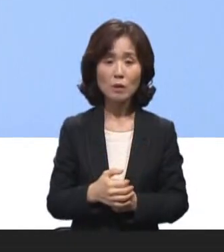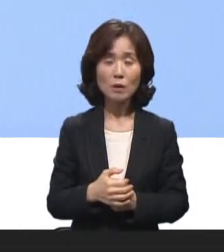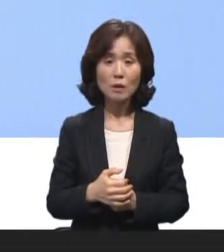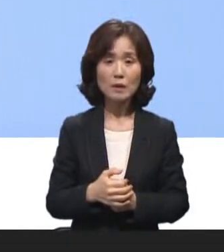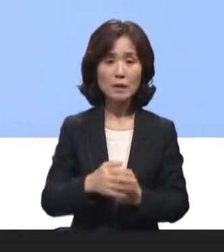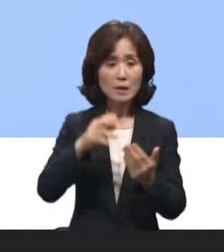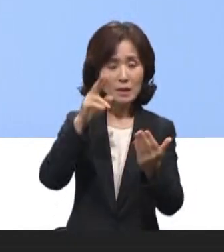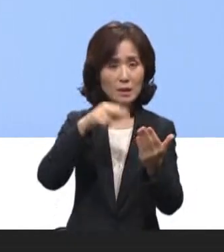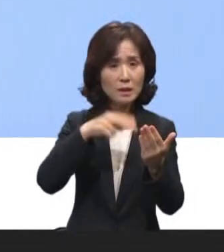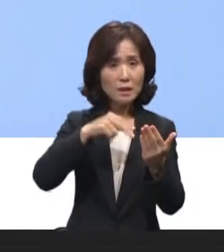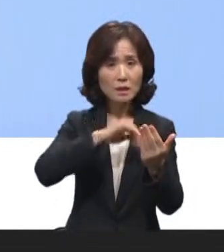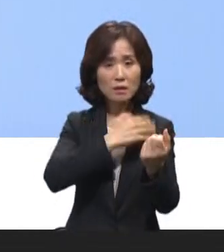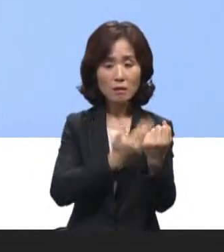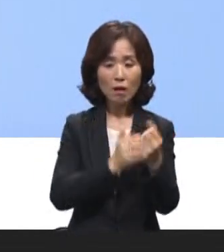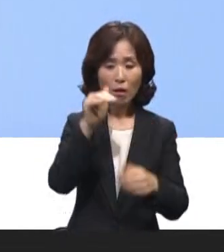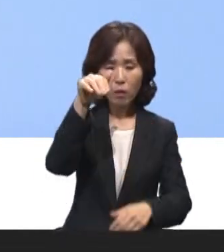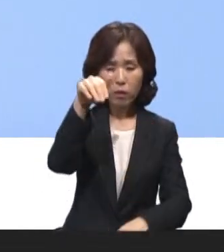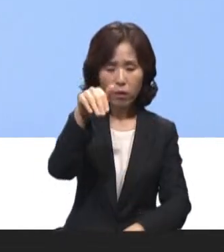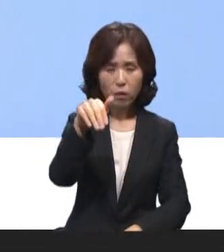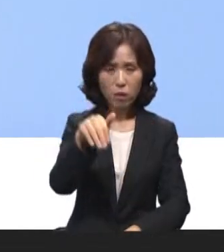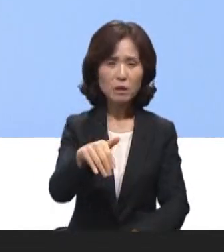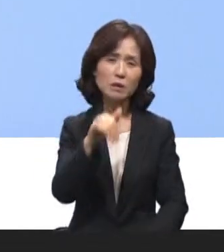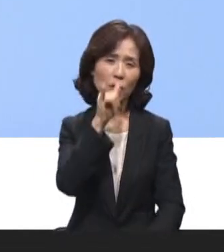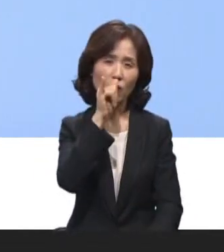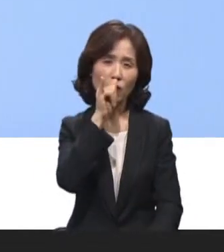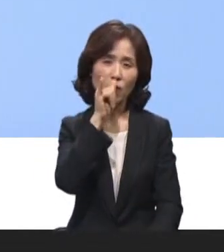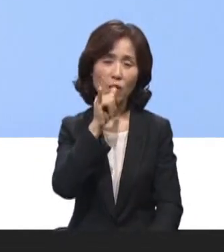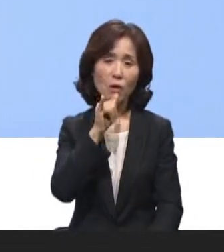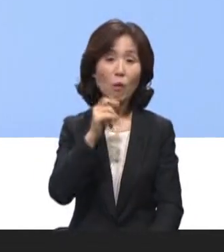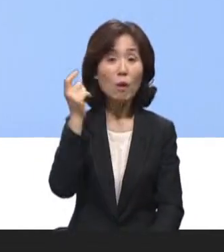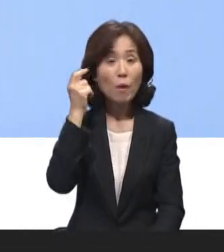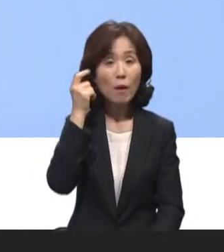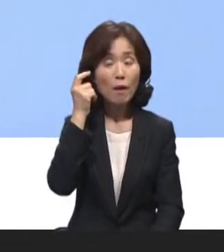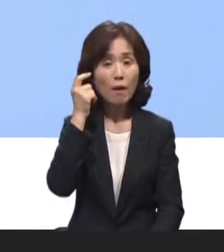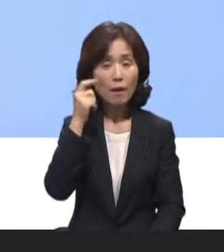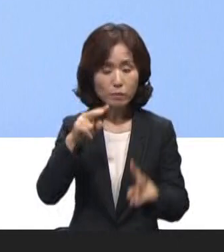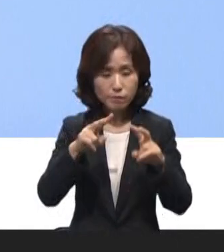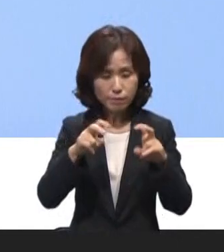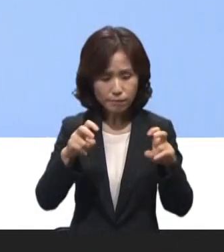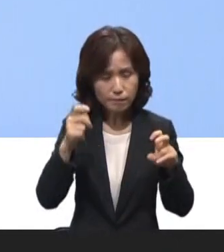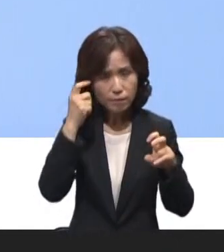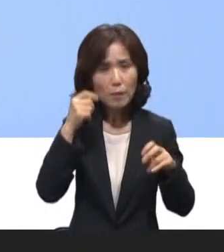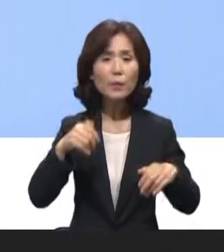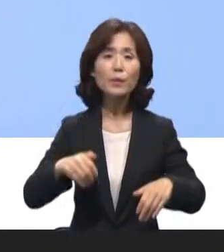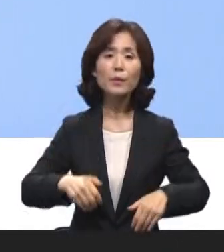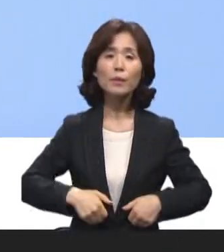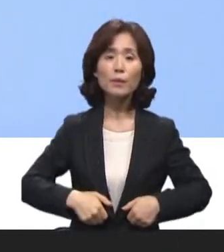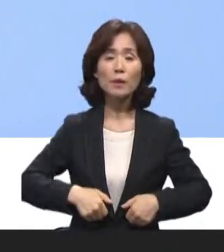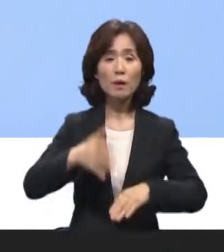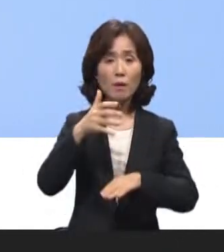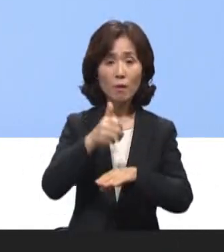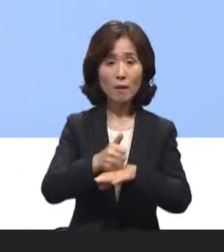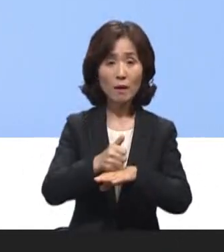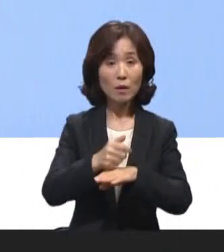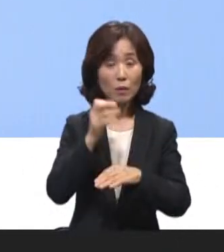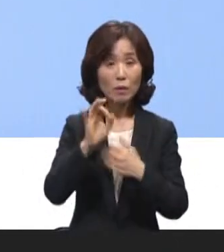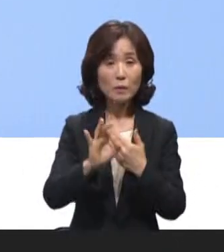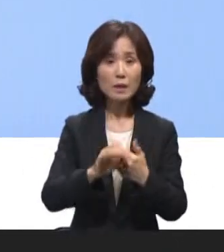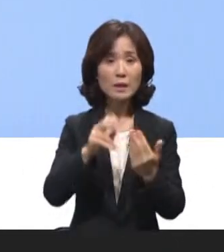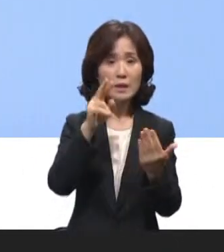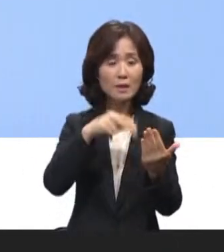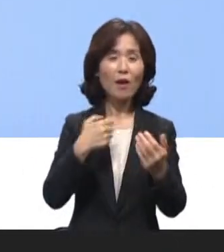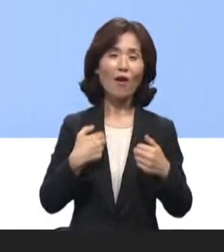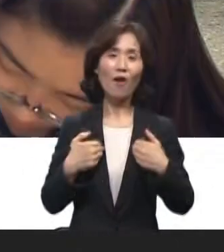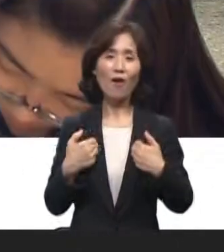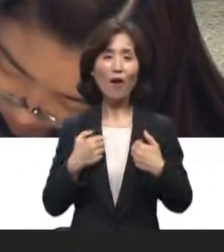읽기가 계속 좀 떨어진 부분이 분명히 있다고 생각을 합니다 4 왜 그런가 하고 좀 분사구 좀 해볼 필요가 있는데요 그 결과들을 보면 읽기의